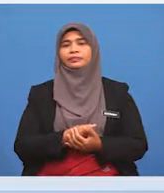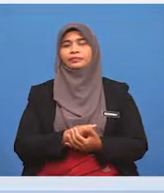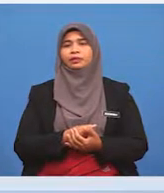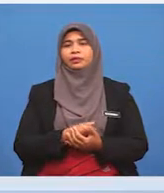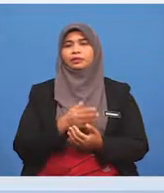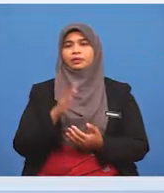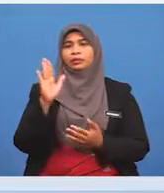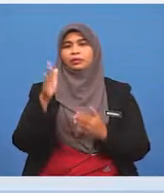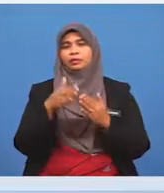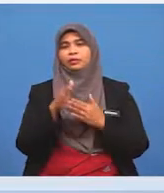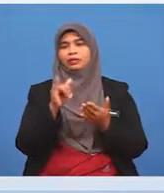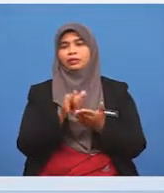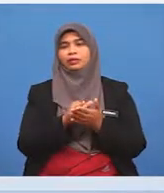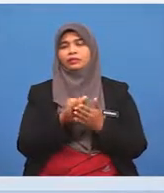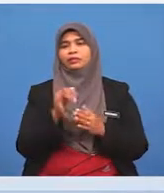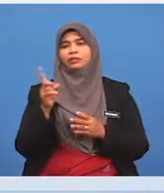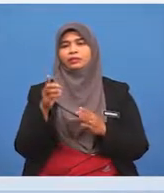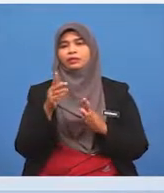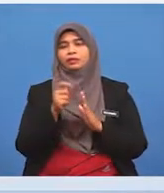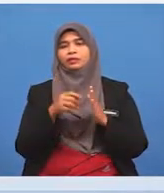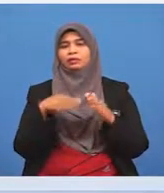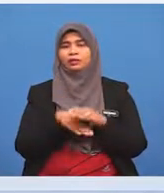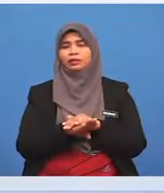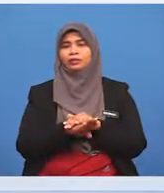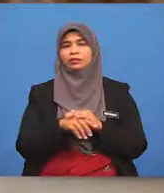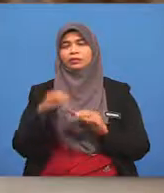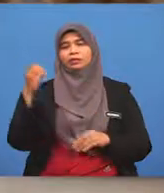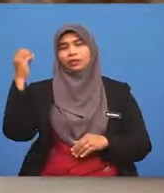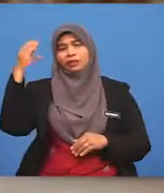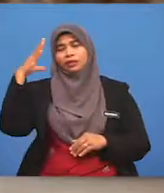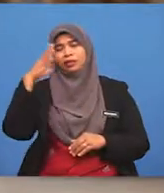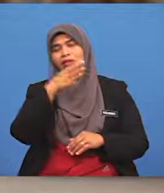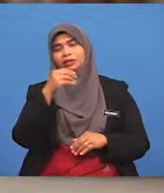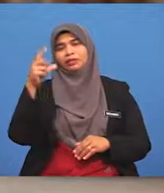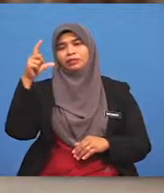turut berputar mengelilingi bumi. Murid-murid yang hebat,